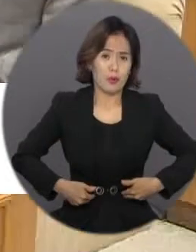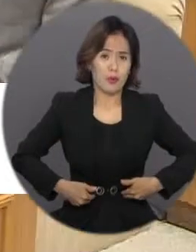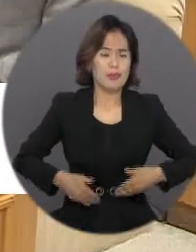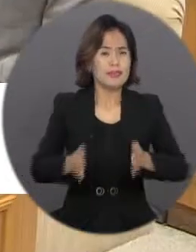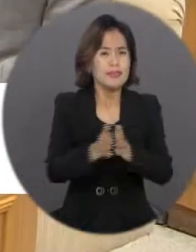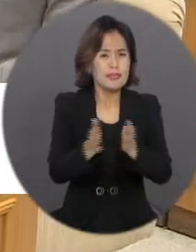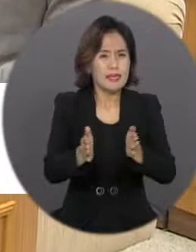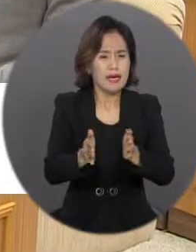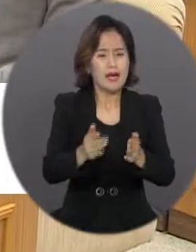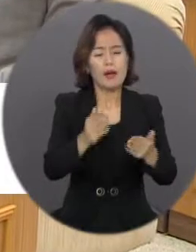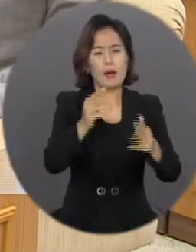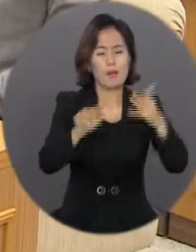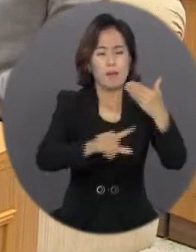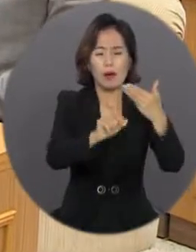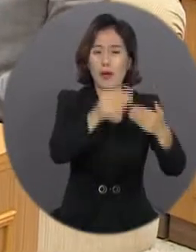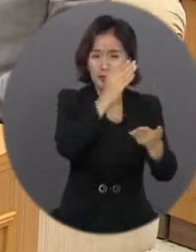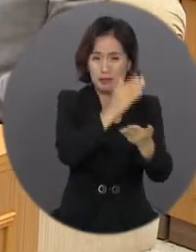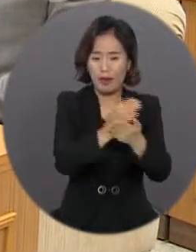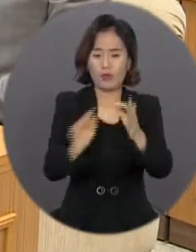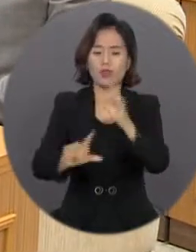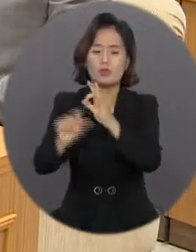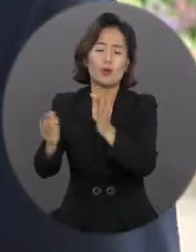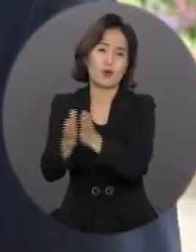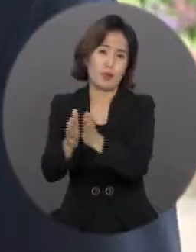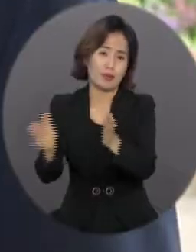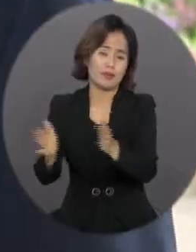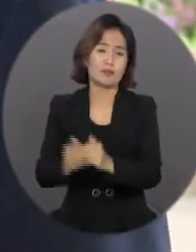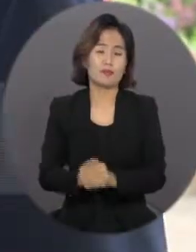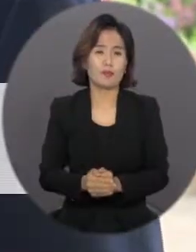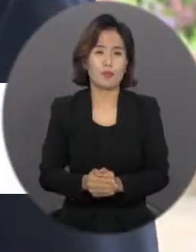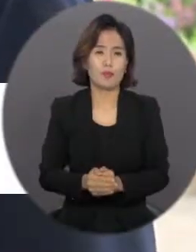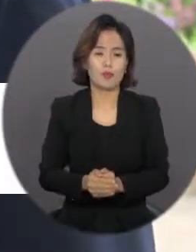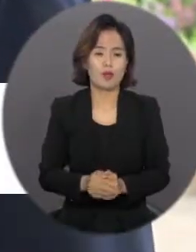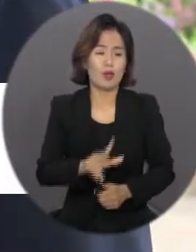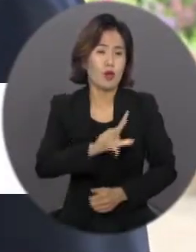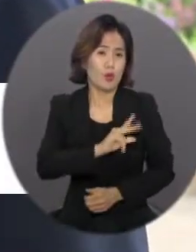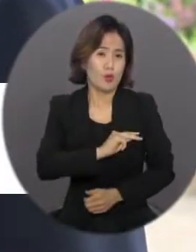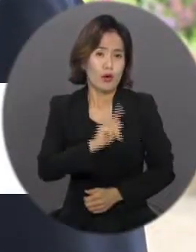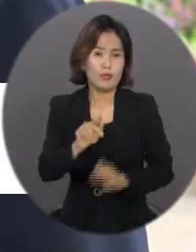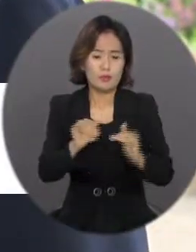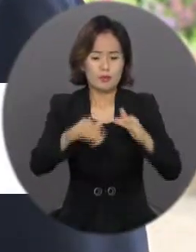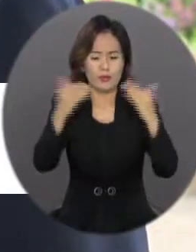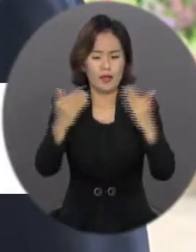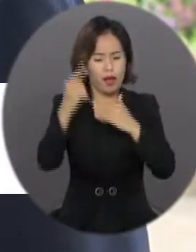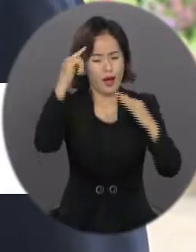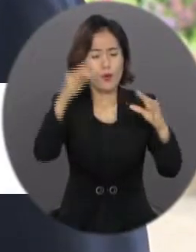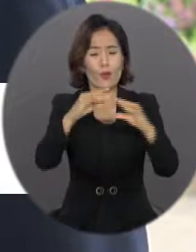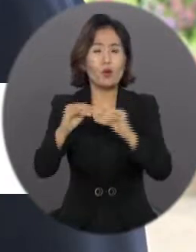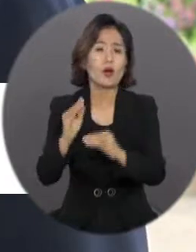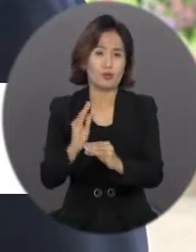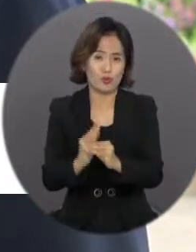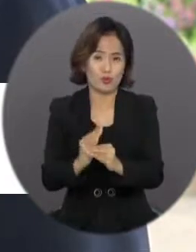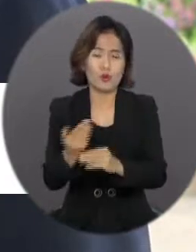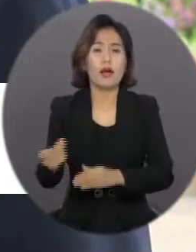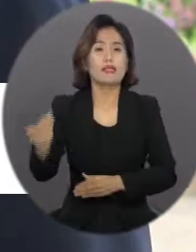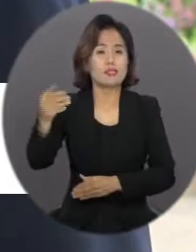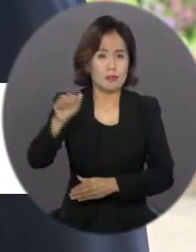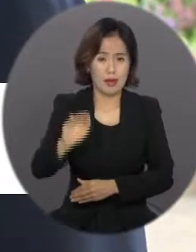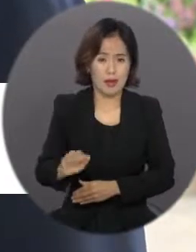시기를 8월에서 10월로 변경했습니다. 이 의원 한 분 한 분 다들 공감을 하고 있습니다.